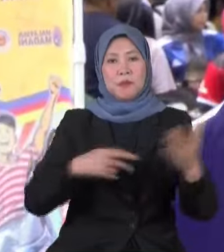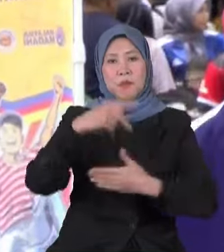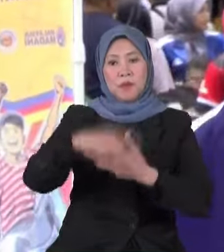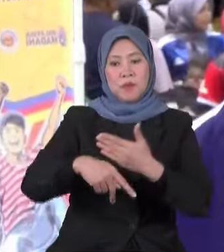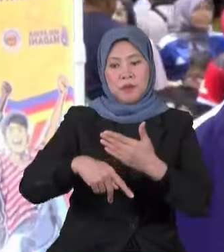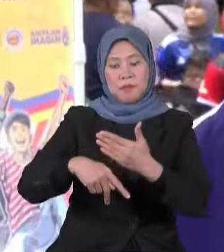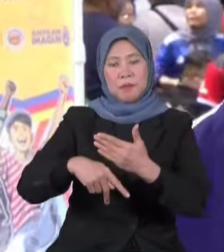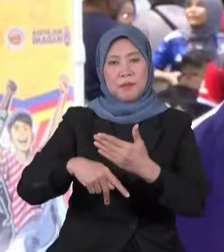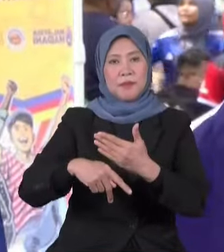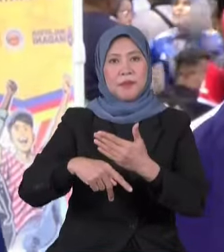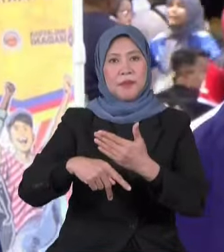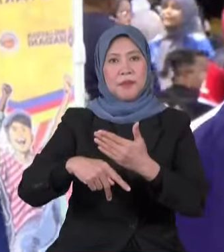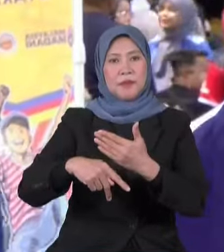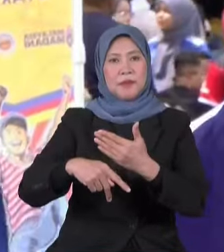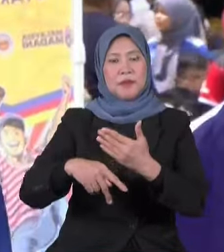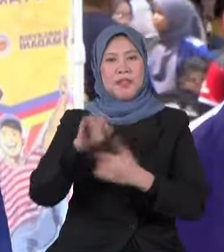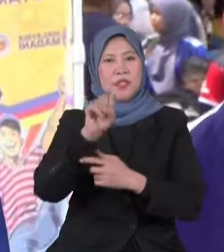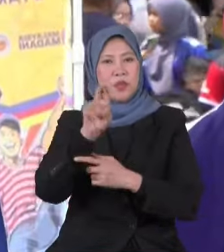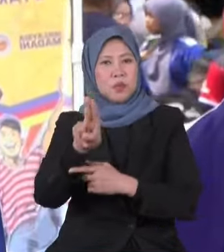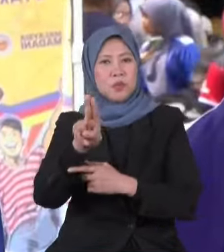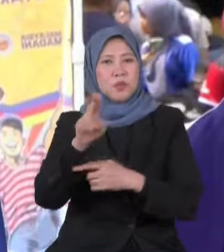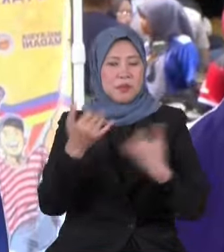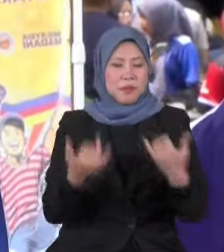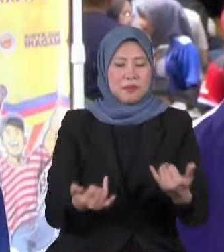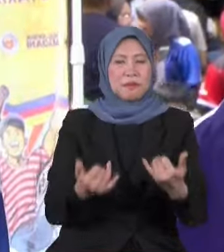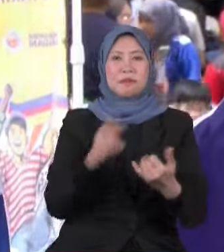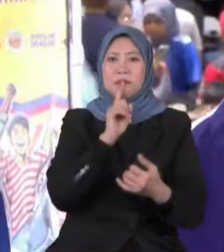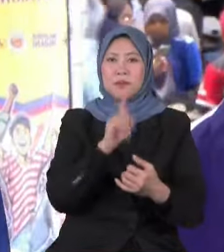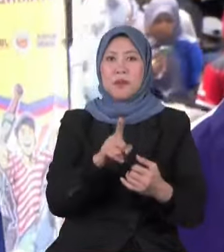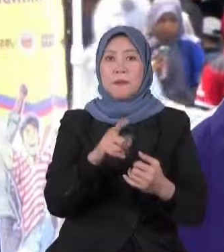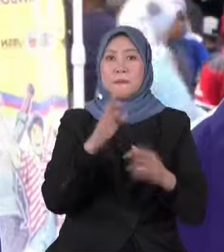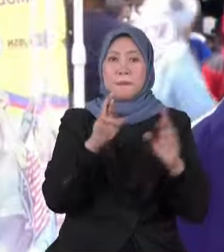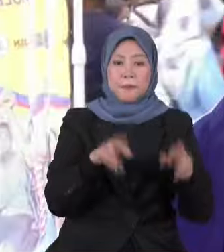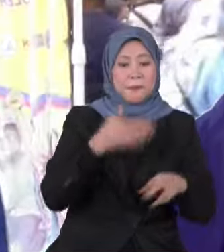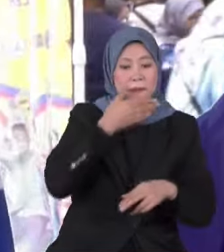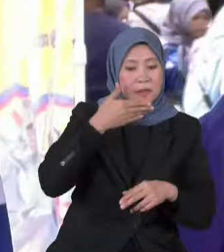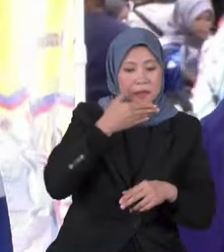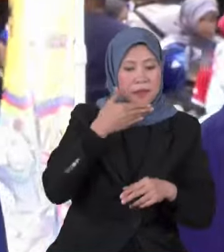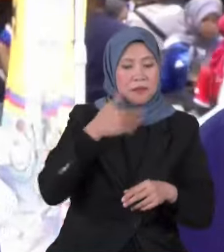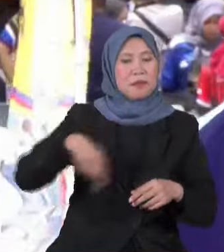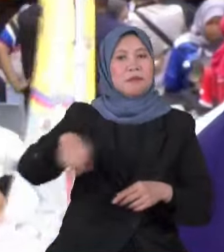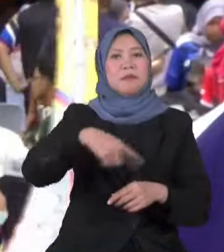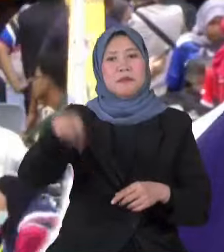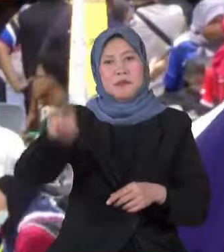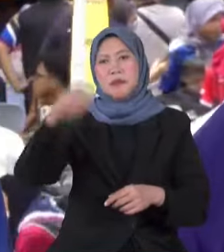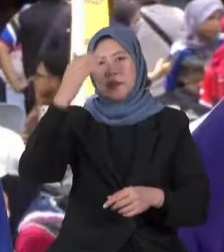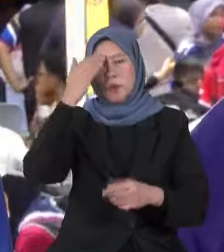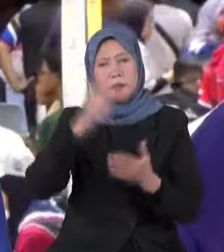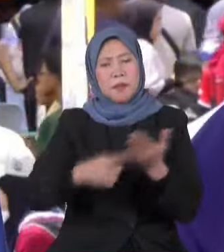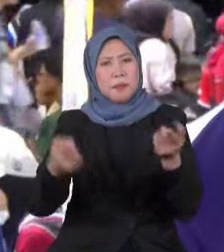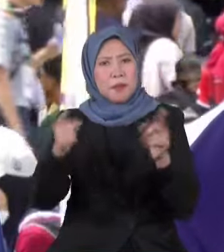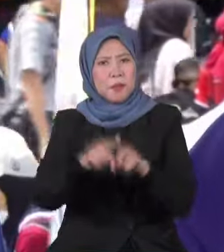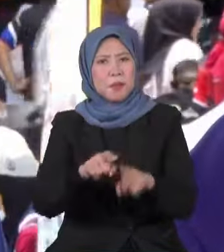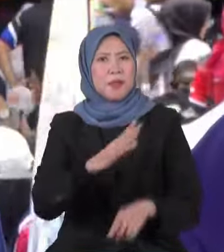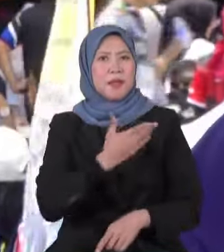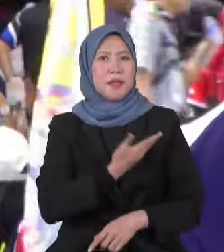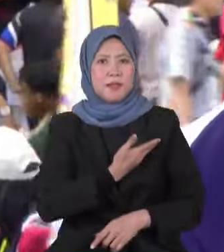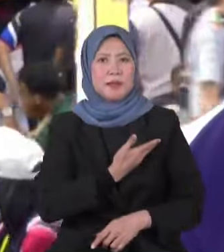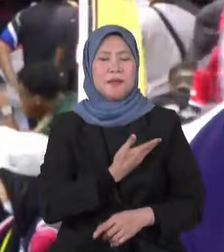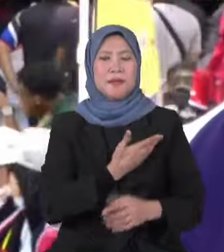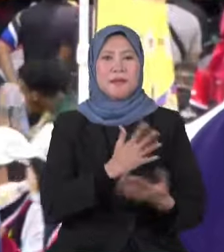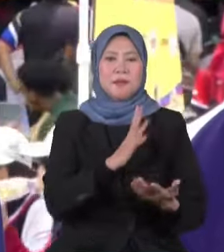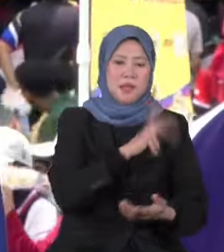juga kata isu semasa lah, supaya rakyat dan belia ni tidak lupa apa yang berlaku dekat Gaza sekarang. Apa yang berlaku dekat Pakistan. Betul, Palestine. Tak lupa.